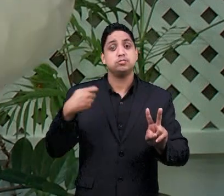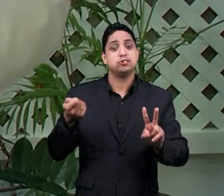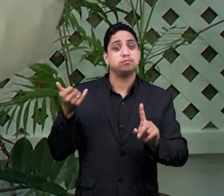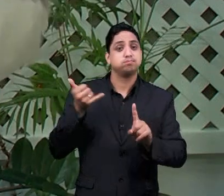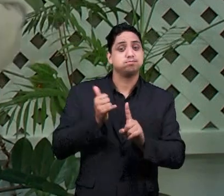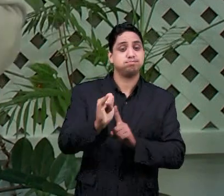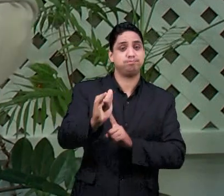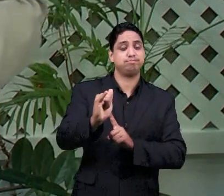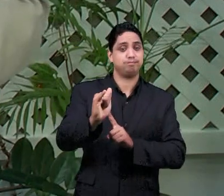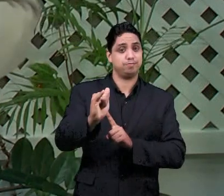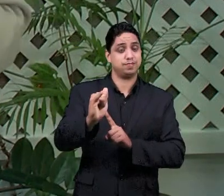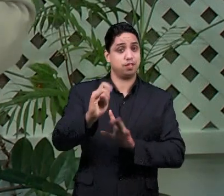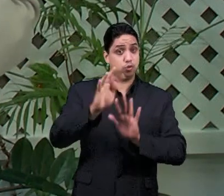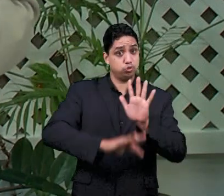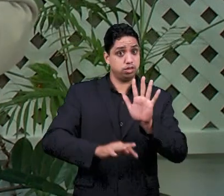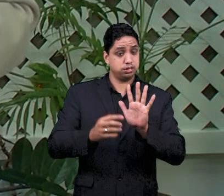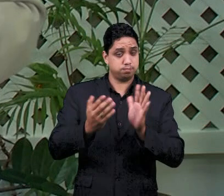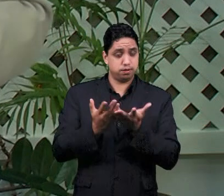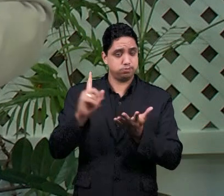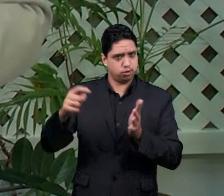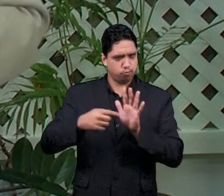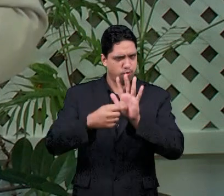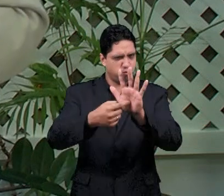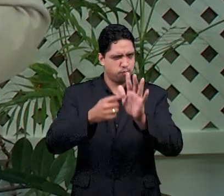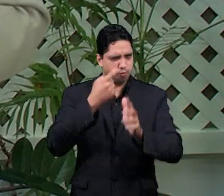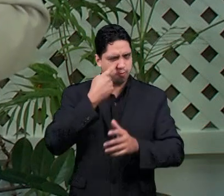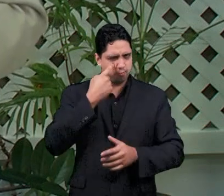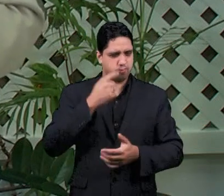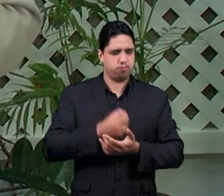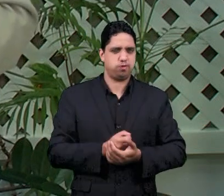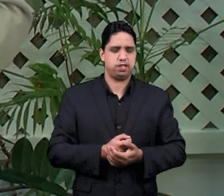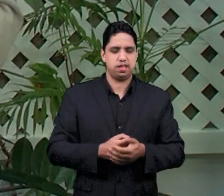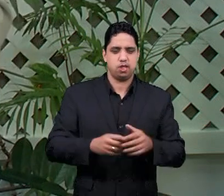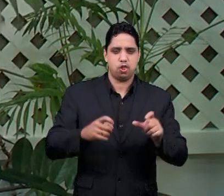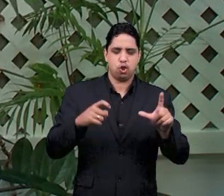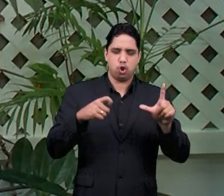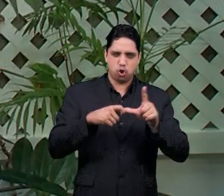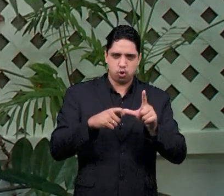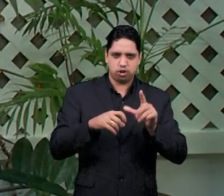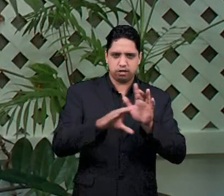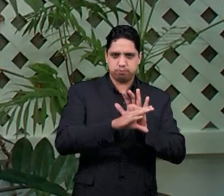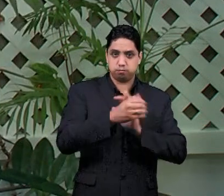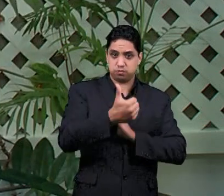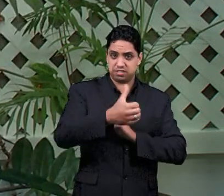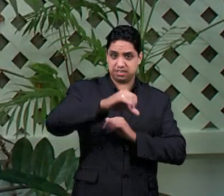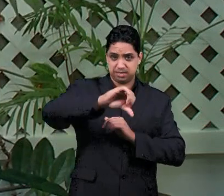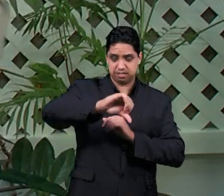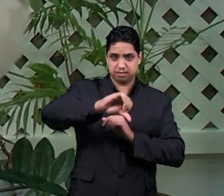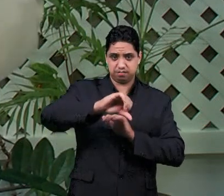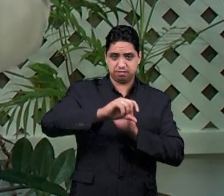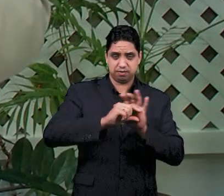la parole. En Luc, chapitre 19,